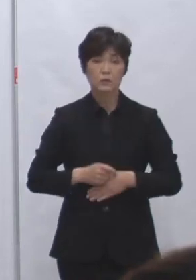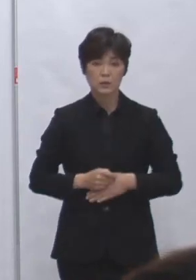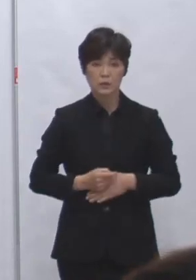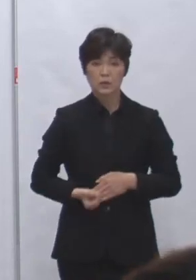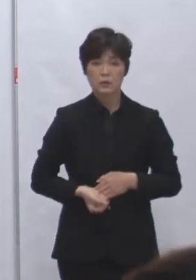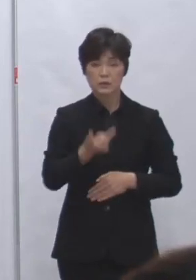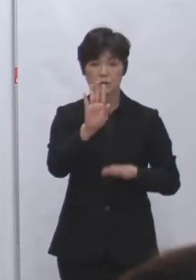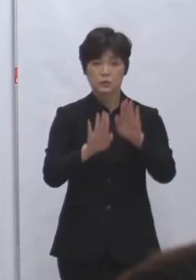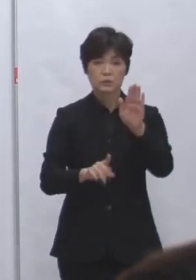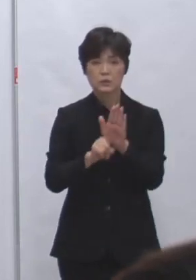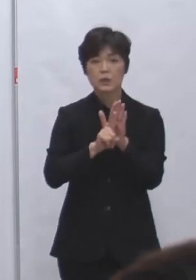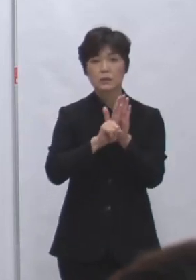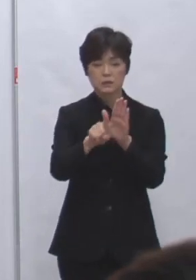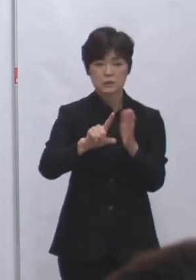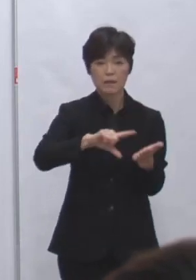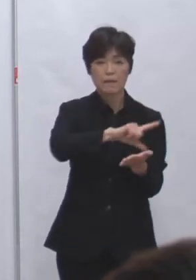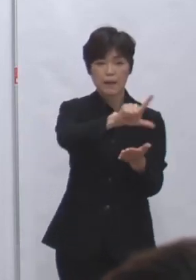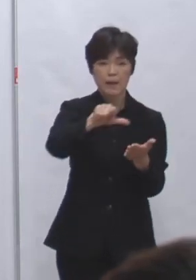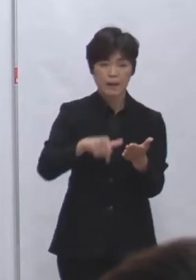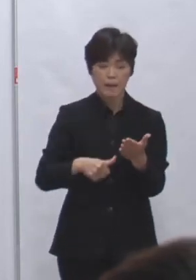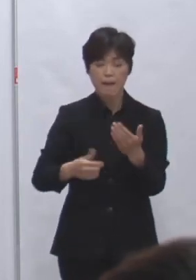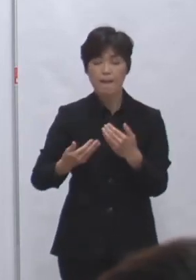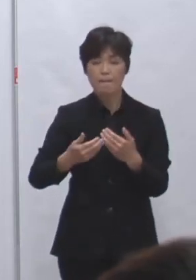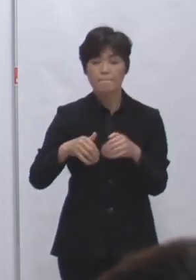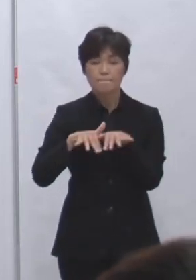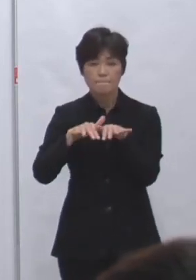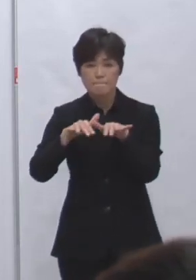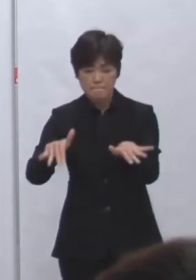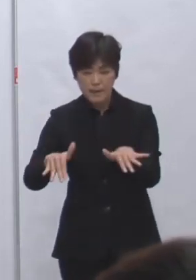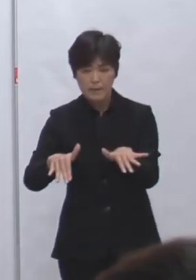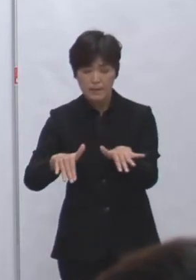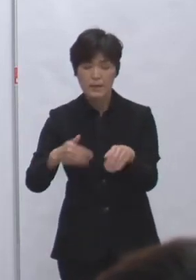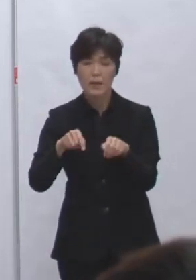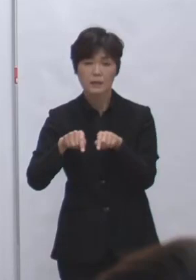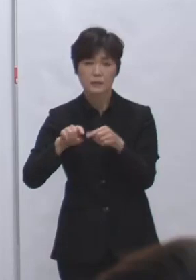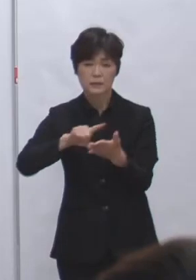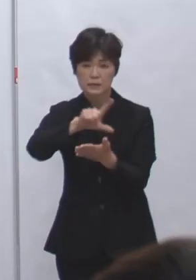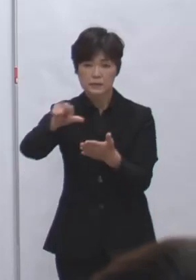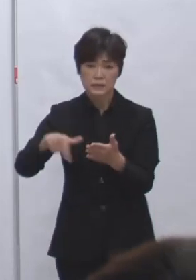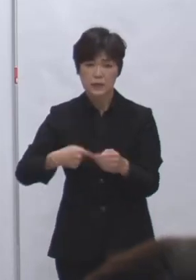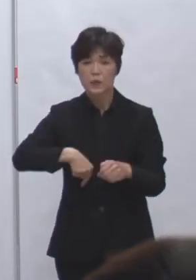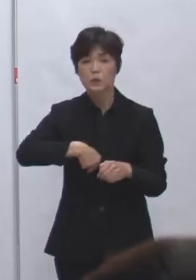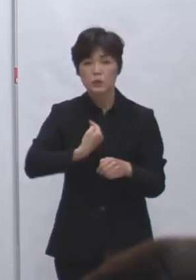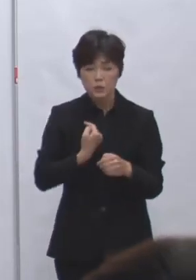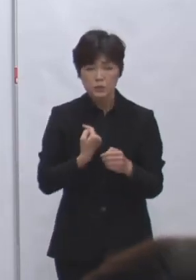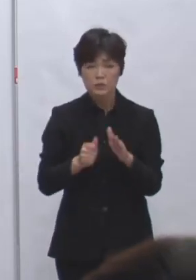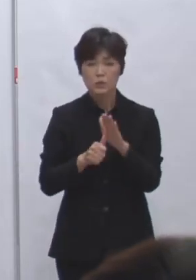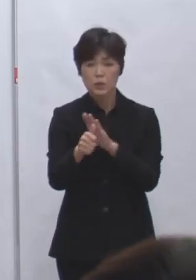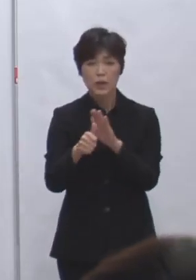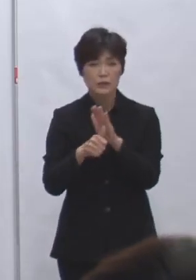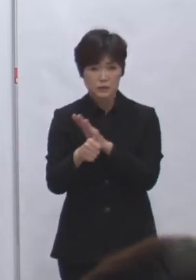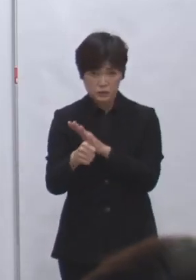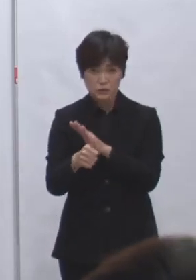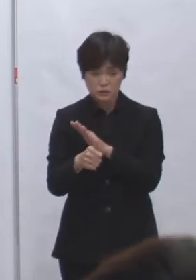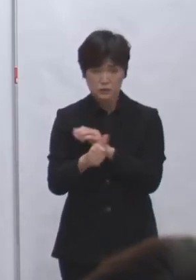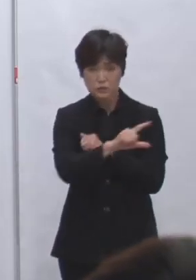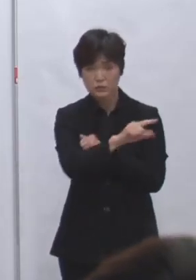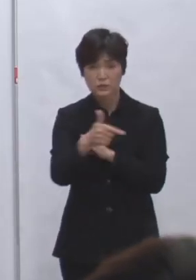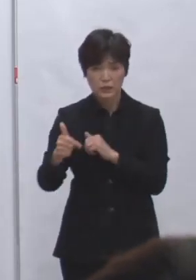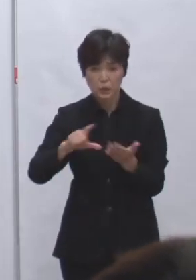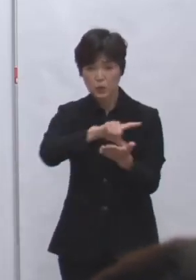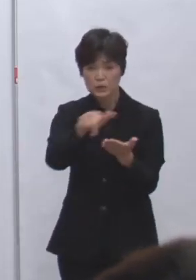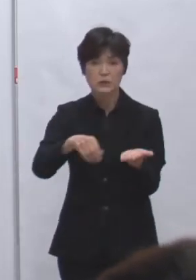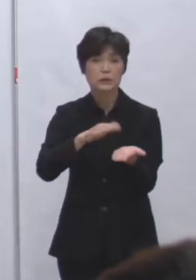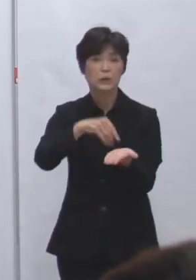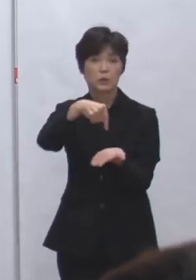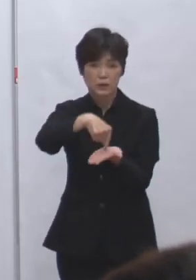急事態宣言地域、まん延防止等重点措置地域、独自の外出自粛等を発出している地域等をここに書いて